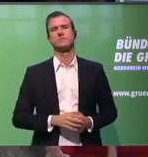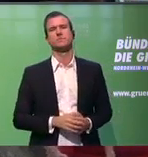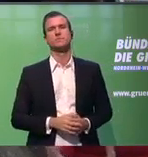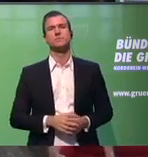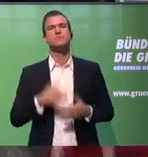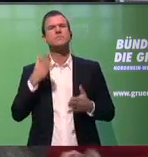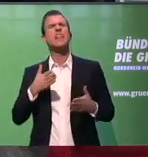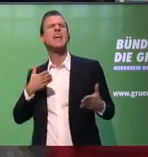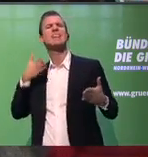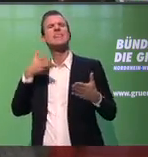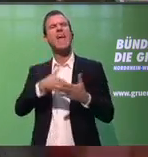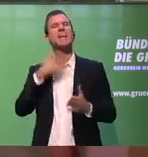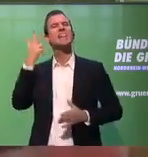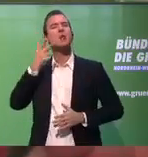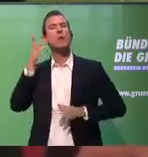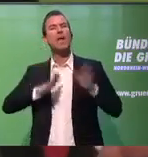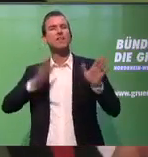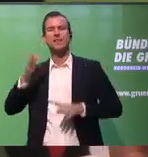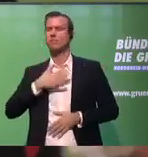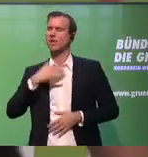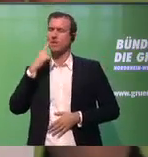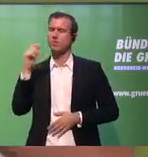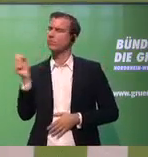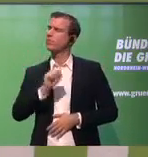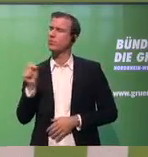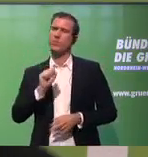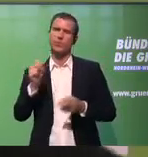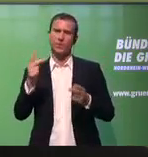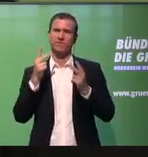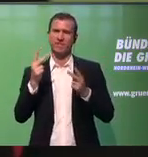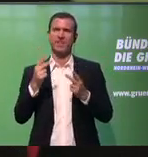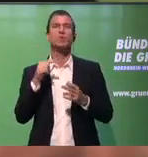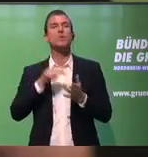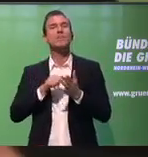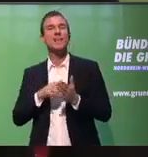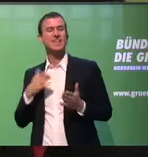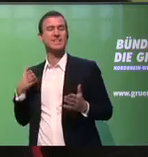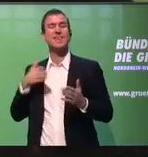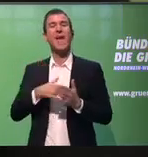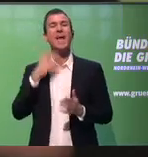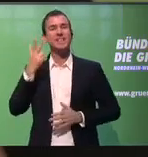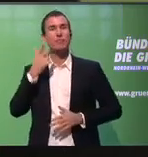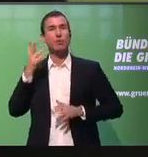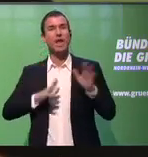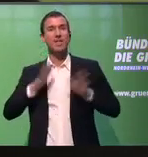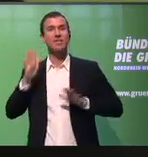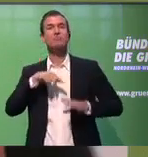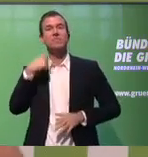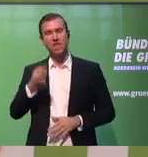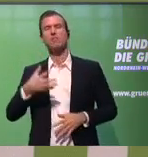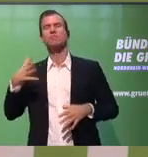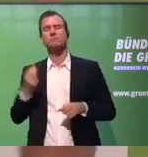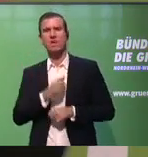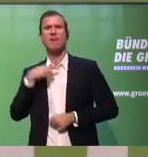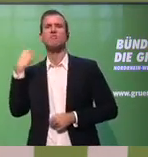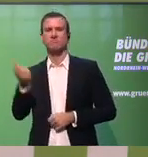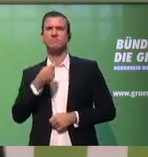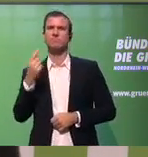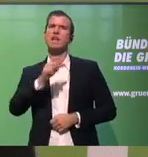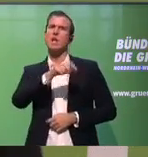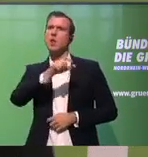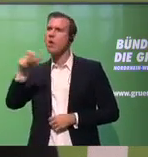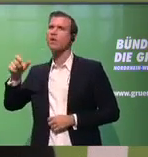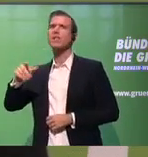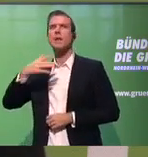Direkte Demokratie finde ich wirklich unglaublich wichtig, weil nur mit direkter Demokratie kriegen wir es hin, dass die Leute vor Ort